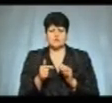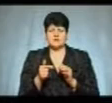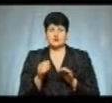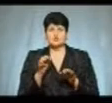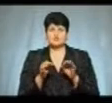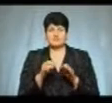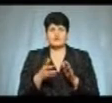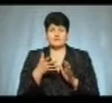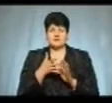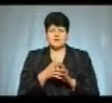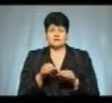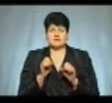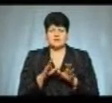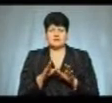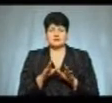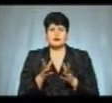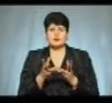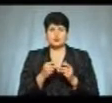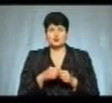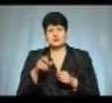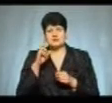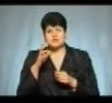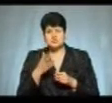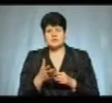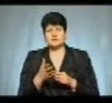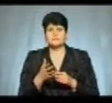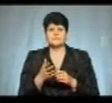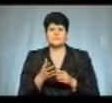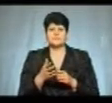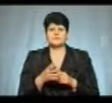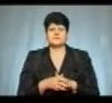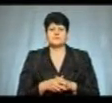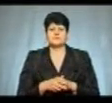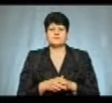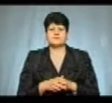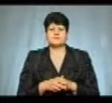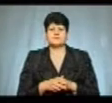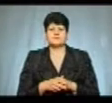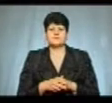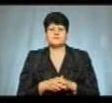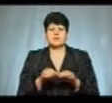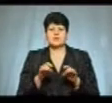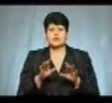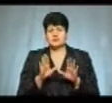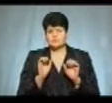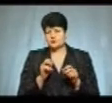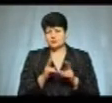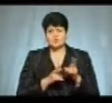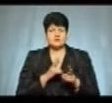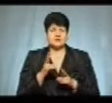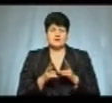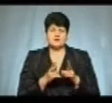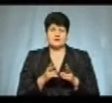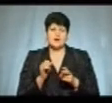витрати віднести на рахунок держави. Рішення набирає законну силу через 30 днів за складання повного тексту. Рішення може бути оскаржено в апеляційному